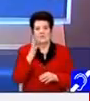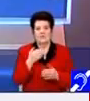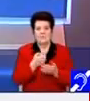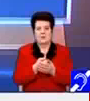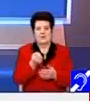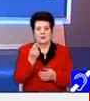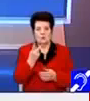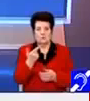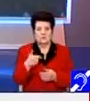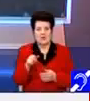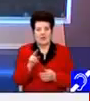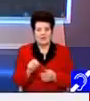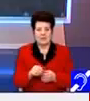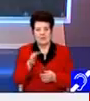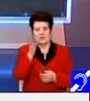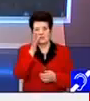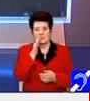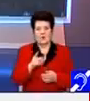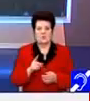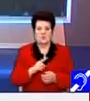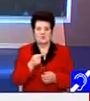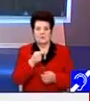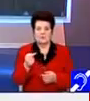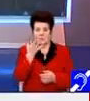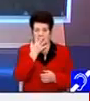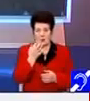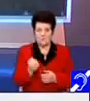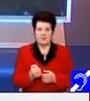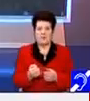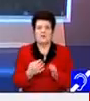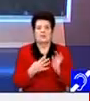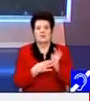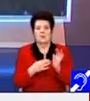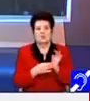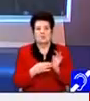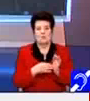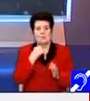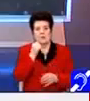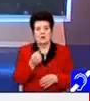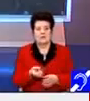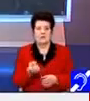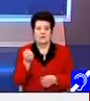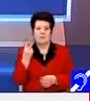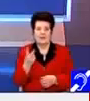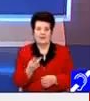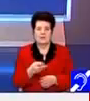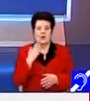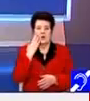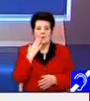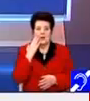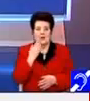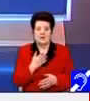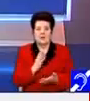la 12 grade Celsius. În Chișinău așteptăm minus 1 grad în această noapte și în jur de 9 grade mâine la prânz. În România